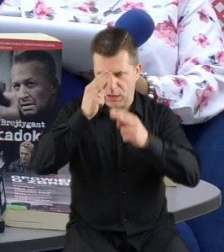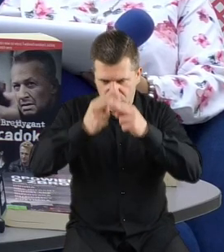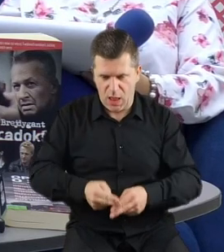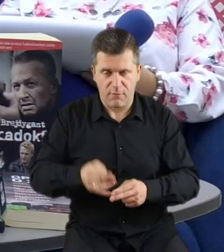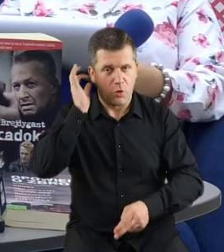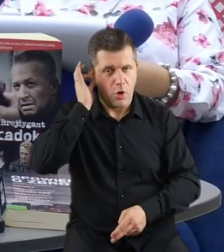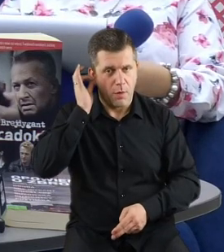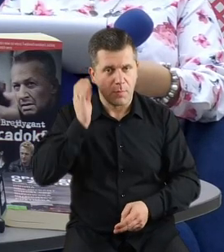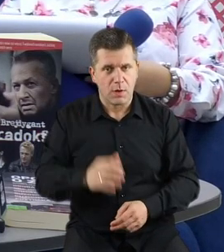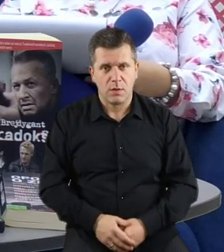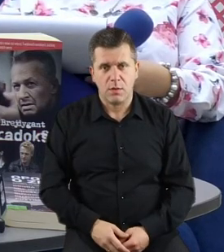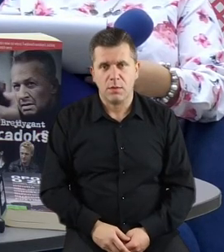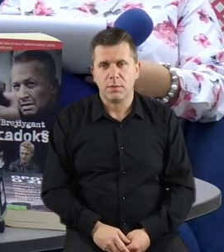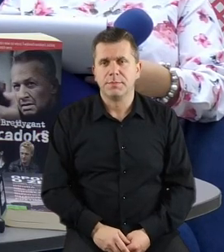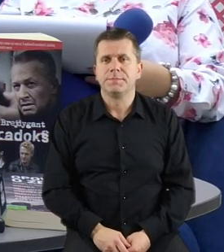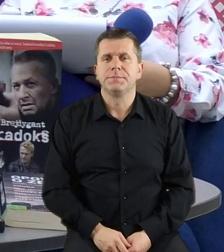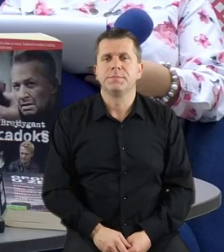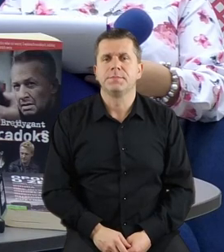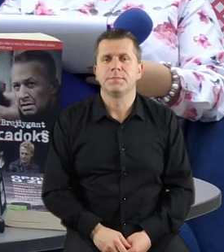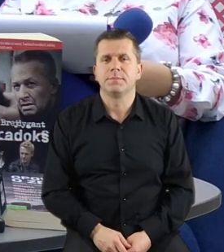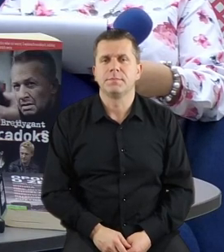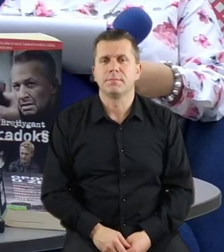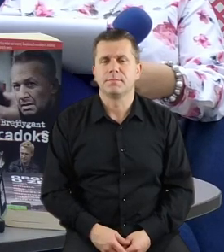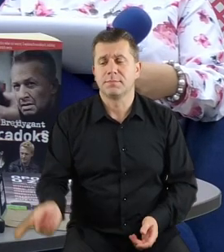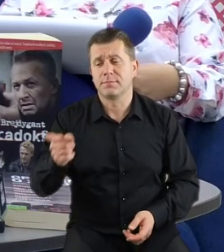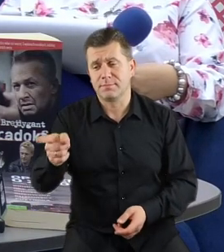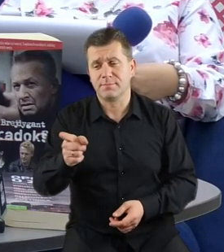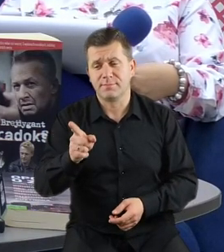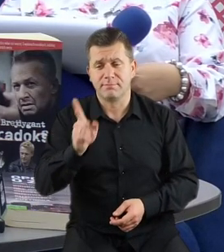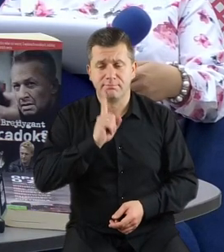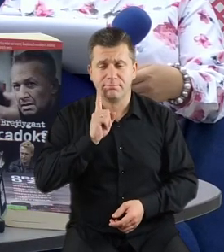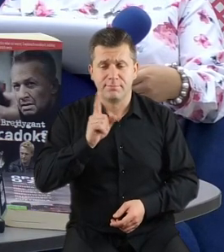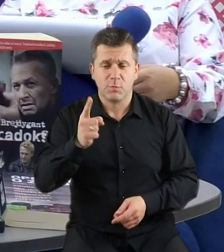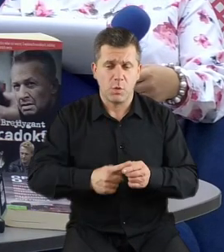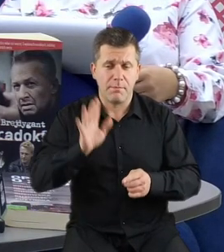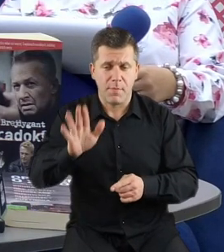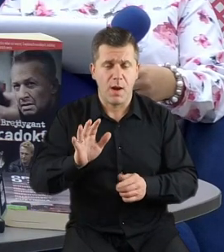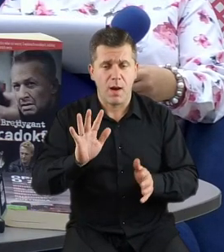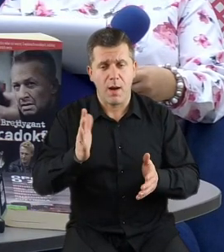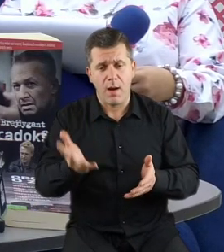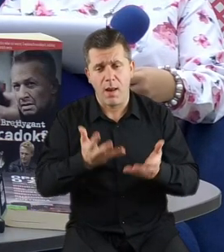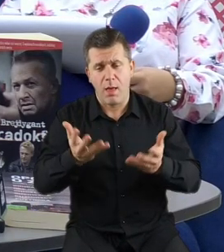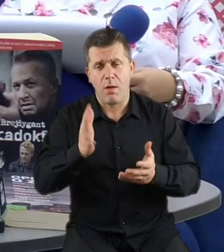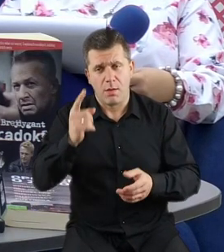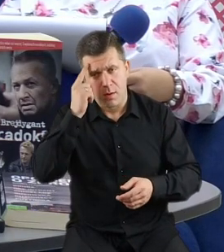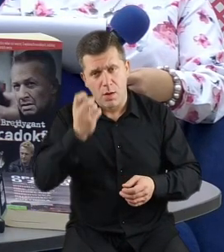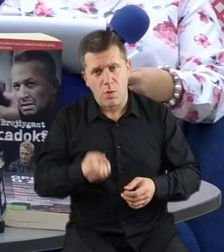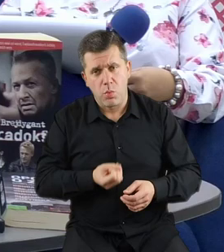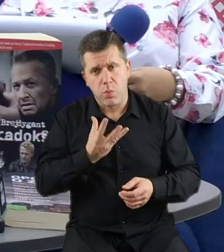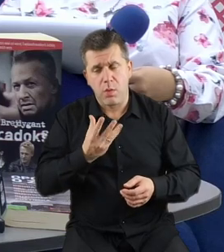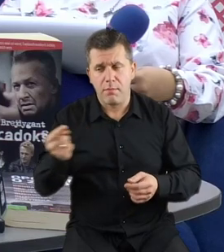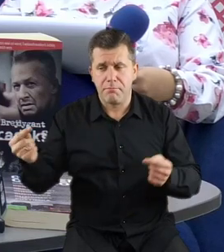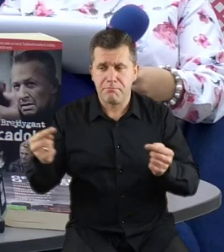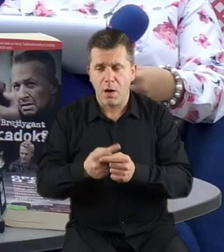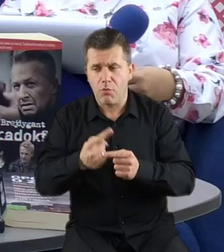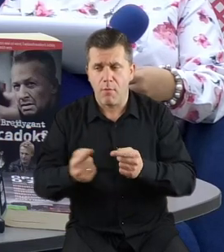ich naiwność i ich uduchowienie. Sam zresztą gdzieś w jakimś obszarze jest lekko uduchowiony, więc tu